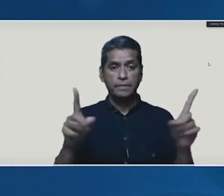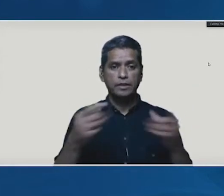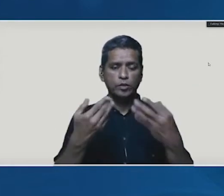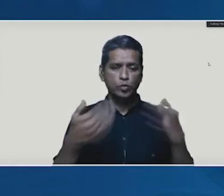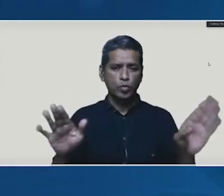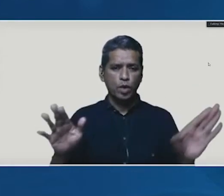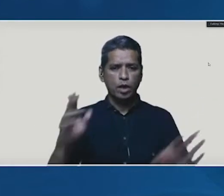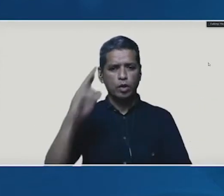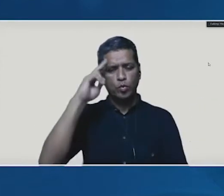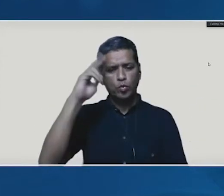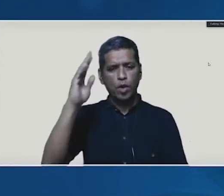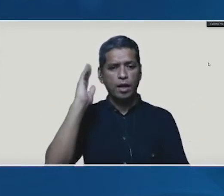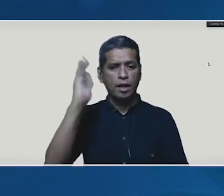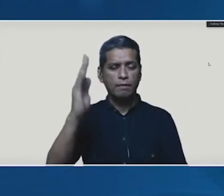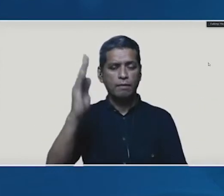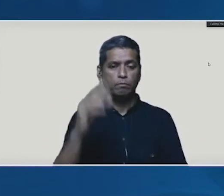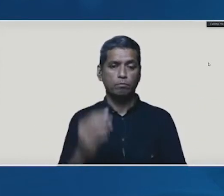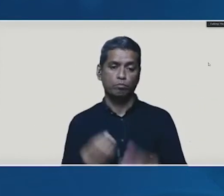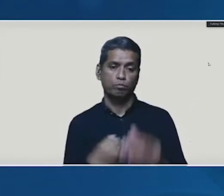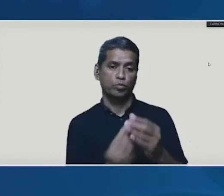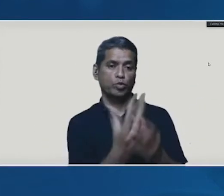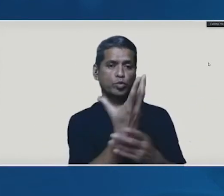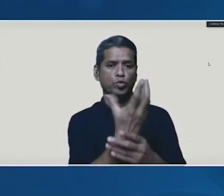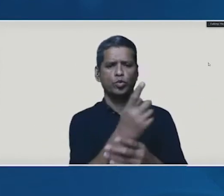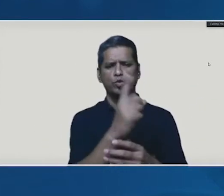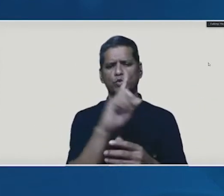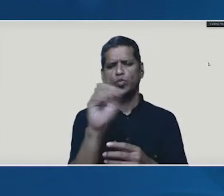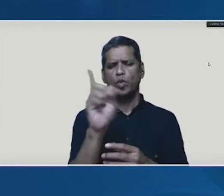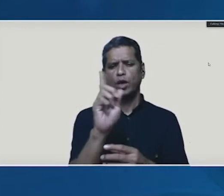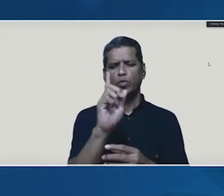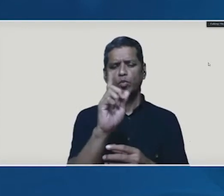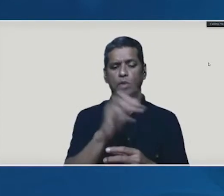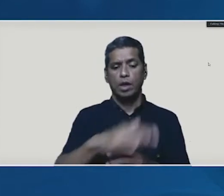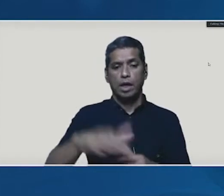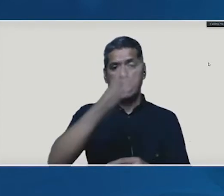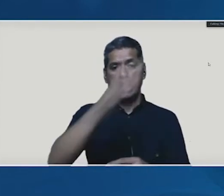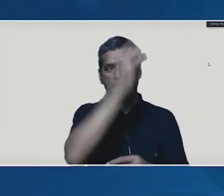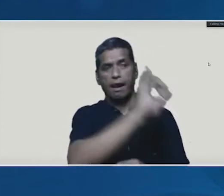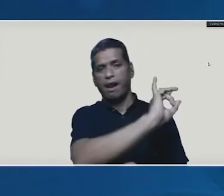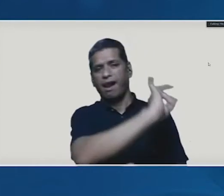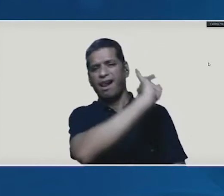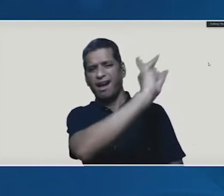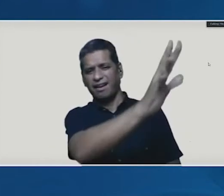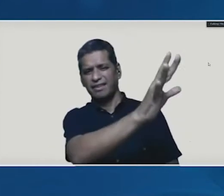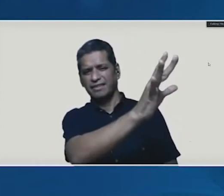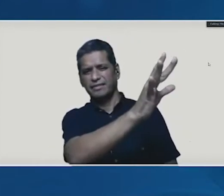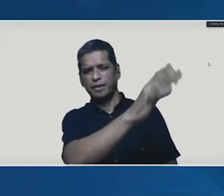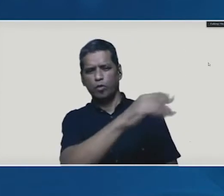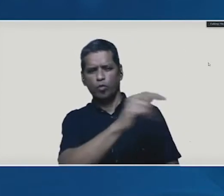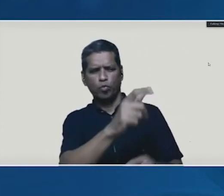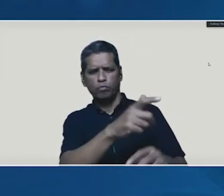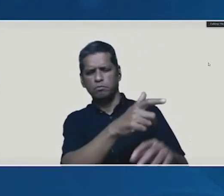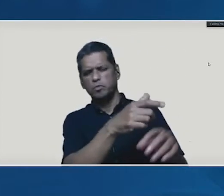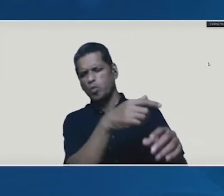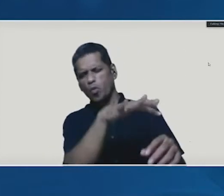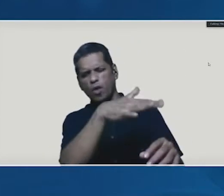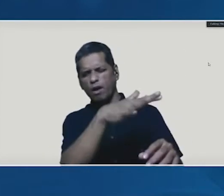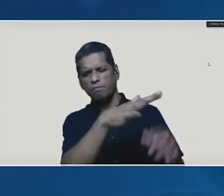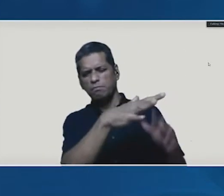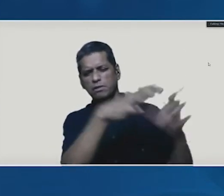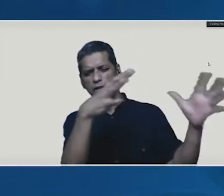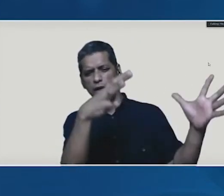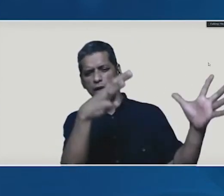akan muncul satu kerajaan lain yang kurang besar dari kerajaan tuanku saudara ini berbicara tentang kerajaan